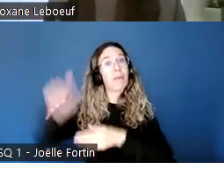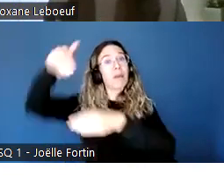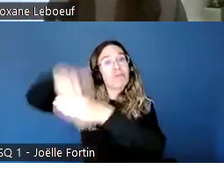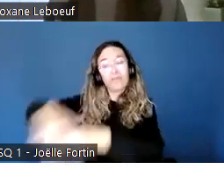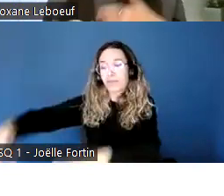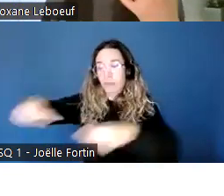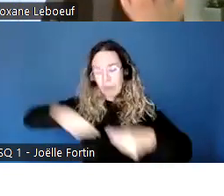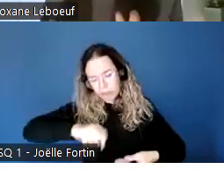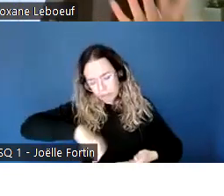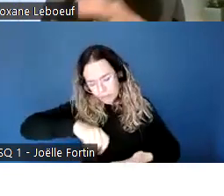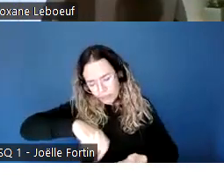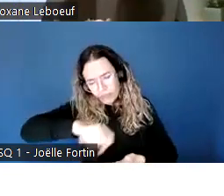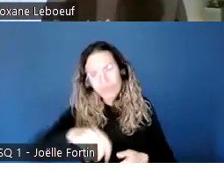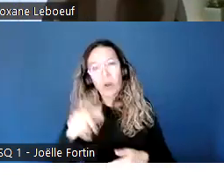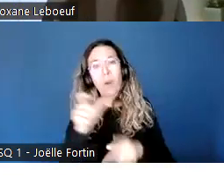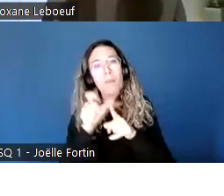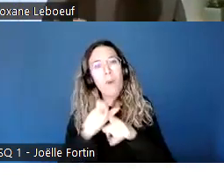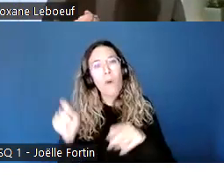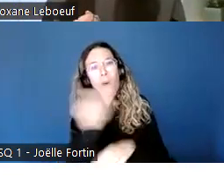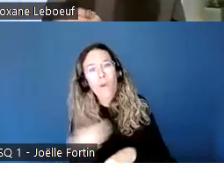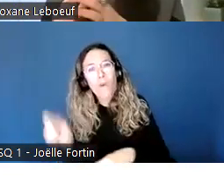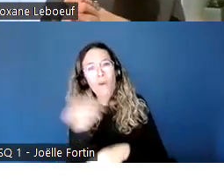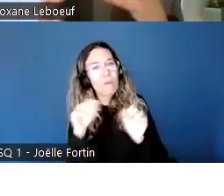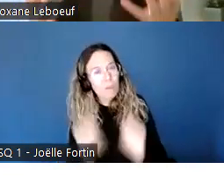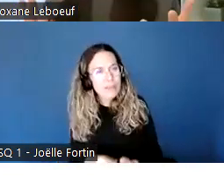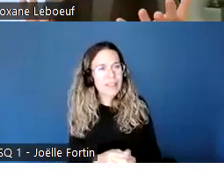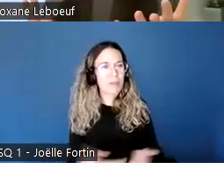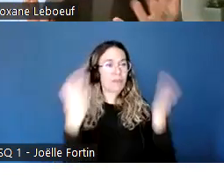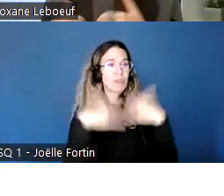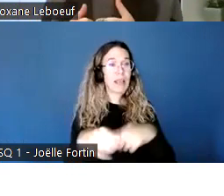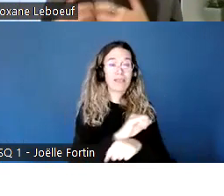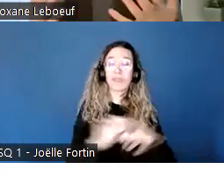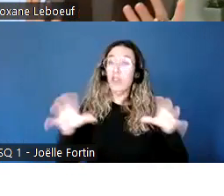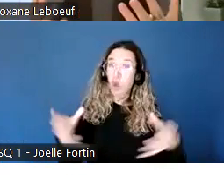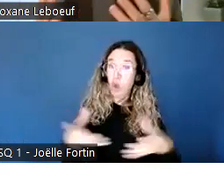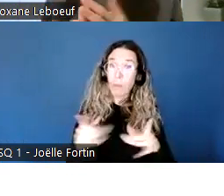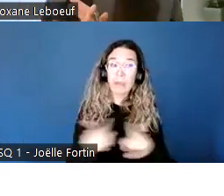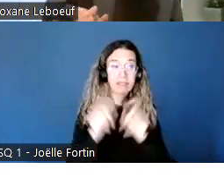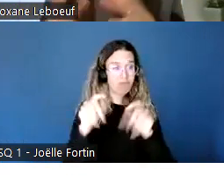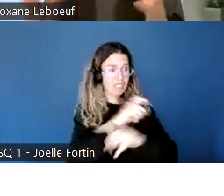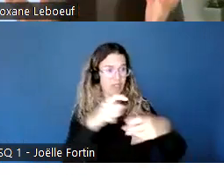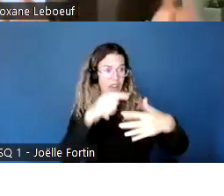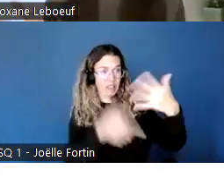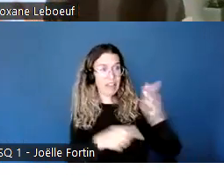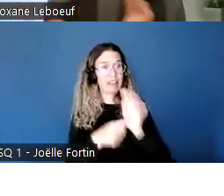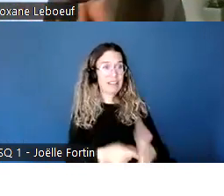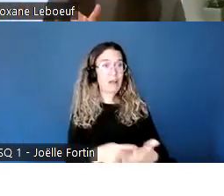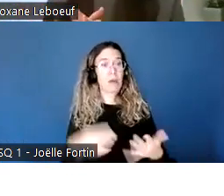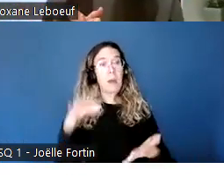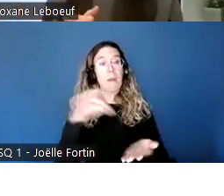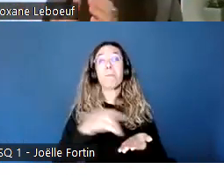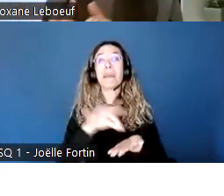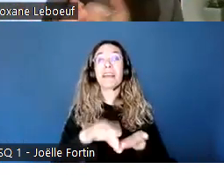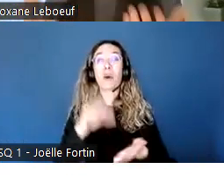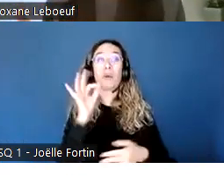réception, etc. Donc, évidemment, les activités de groupe, comme j'ai mentionné, plusieurs différentes activités. Donc, un classique bingo spécial